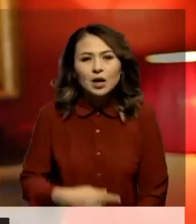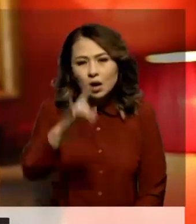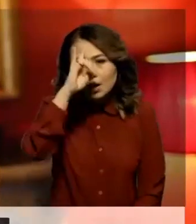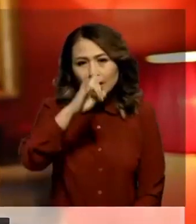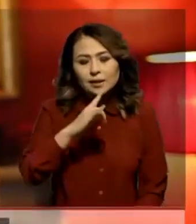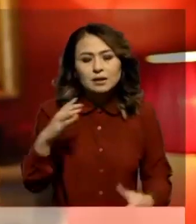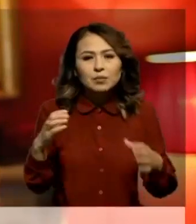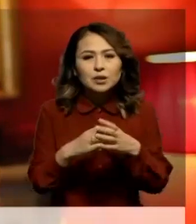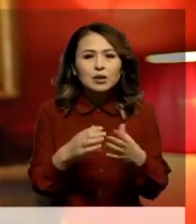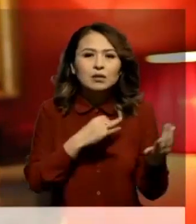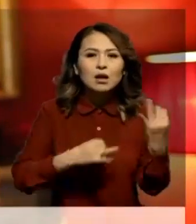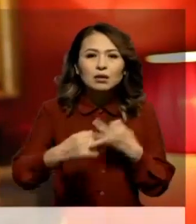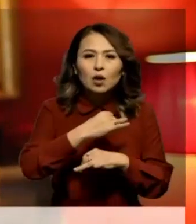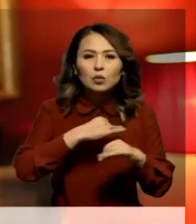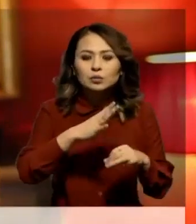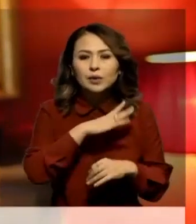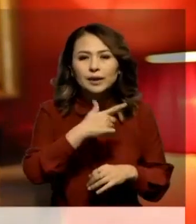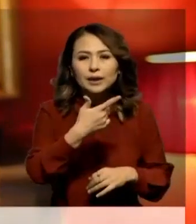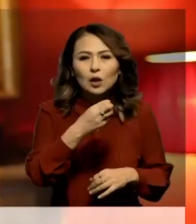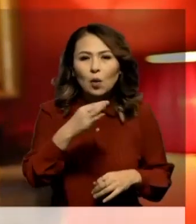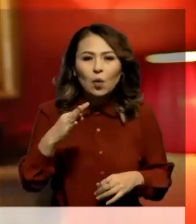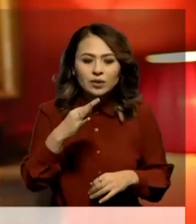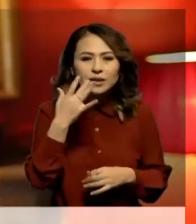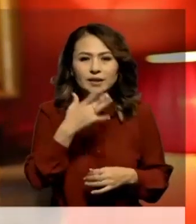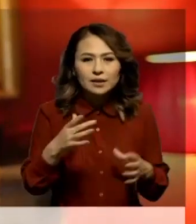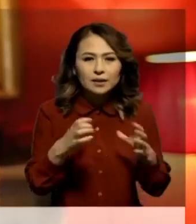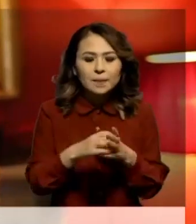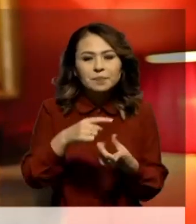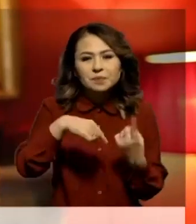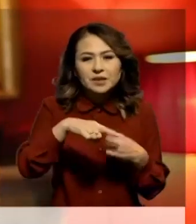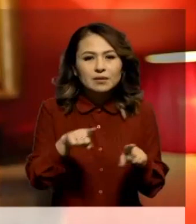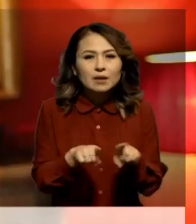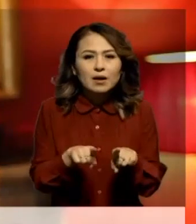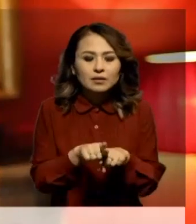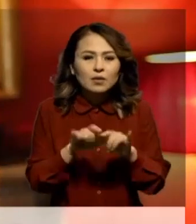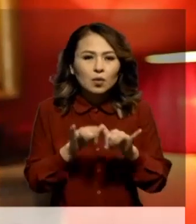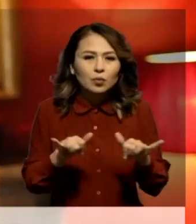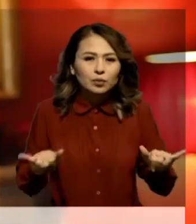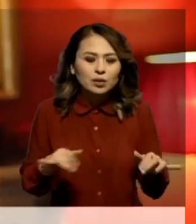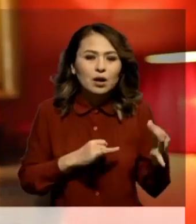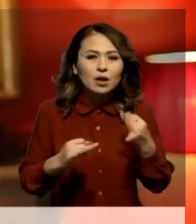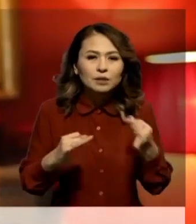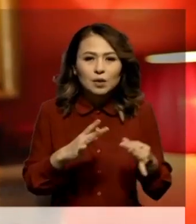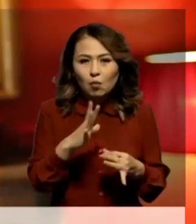Қазақ-британ қауымдастығында талқыға түсіп жүрген геосаясаттан бастап бизнес, ауыл шаруашылығы сияқты салалар туралы келелі әңгіме